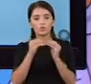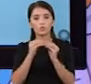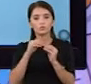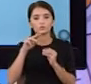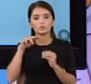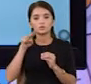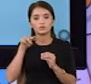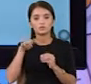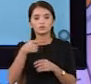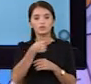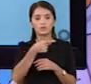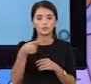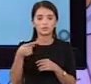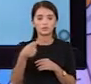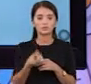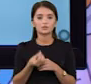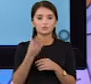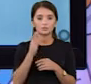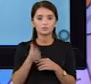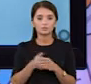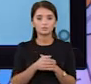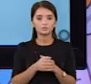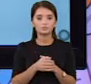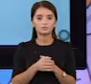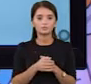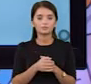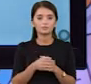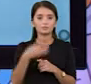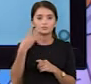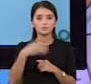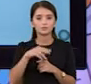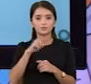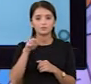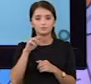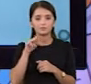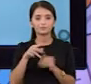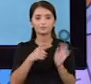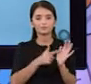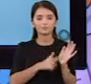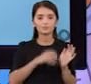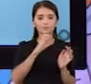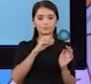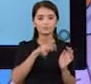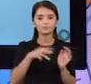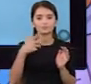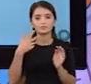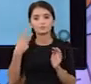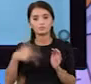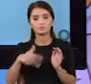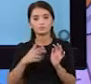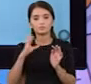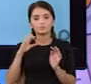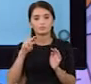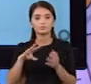desimetrning ayirmasi esa nechaga teng? 40 desimetrga 70 santimetr 30